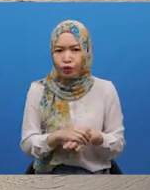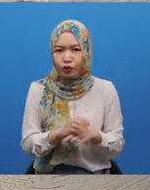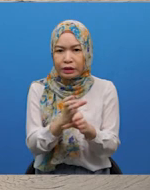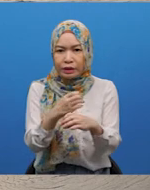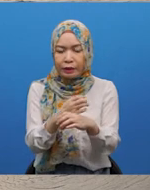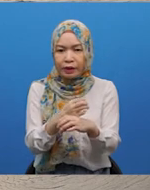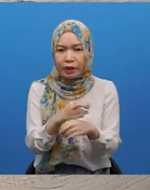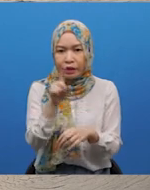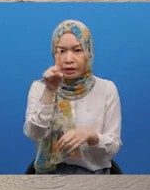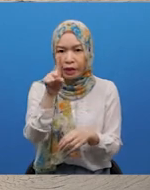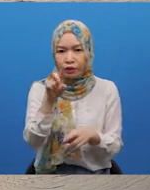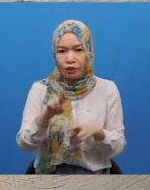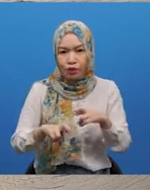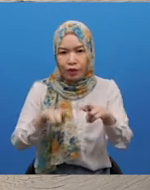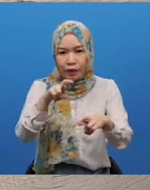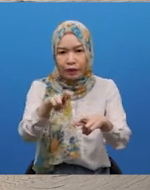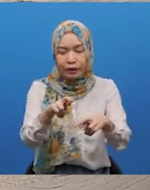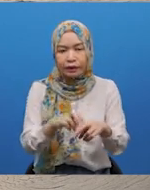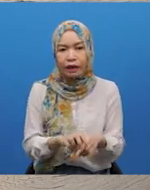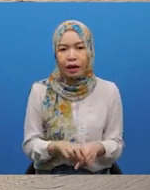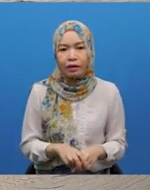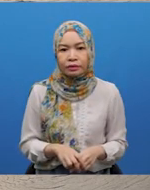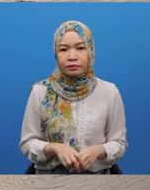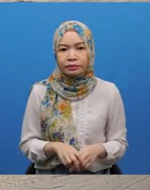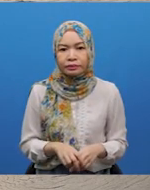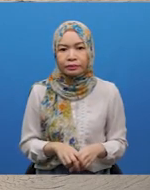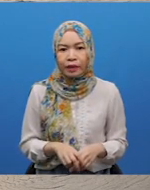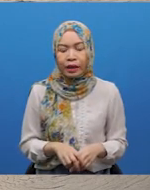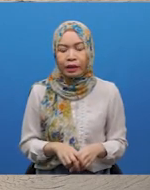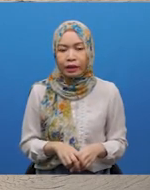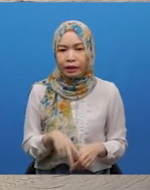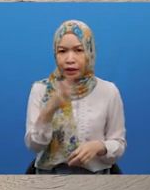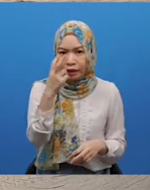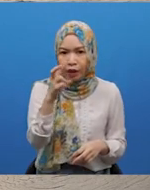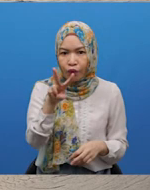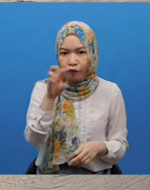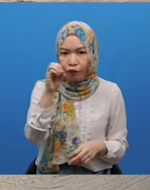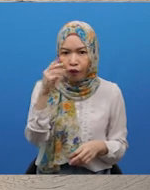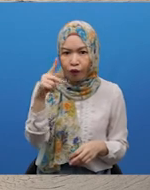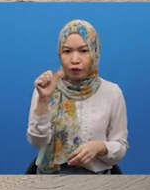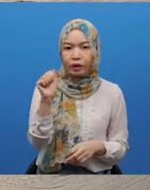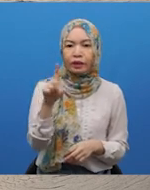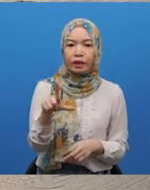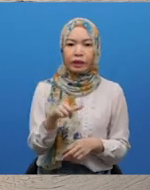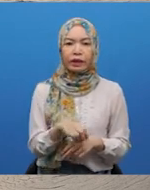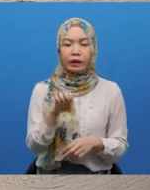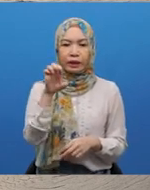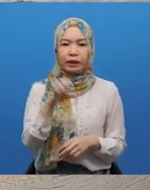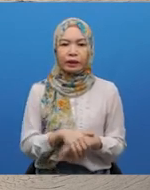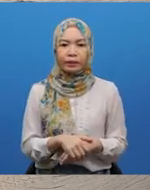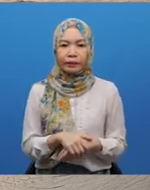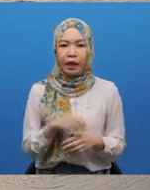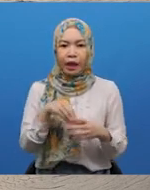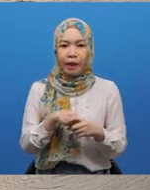tersebut. Begitu juga dengan vokal I dalam baris keempat, rangkap